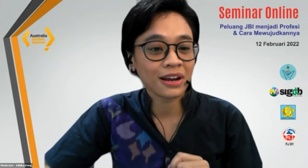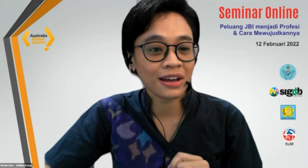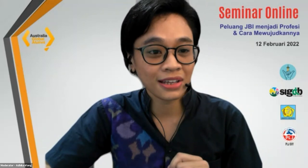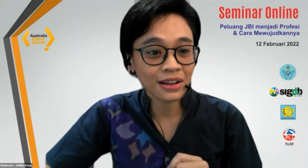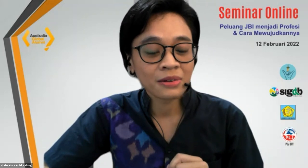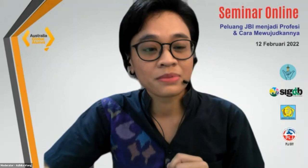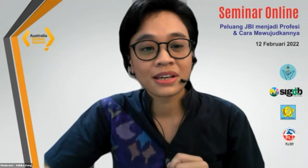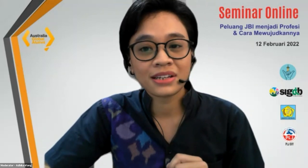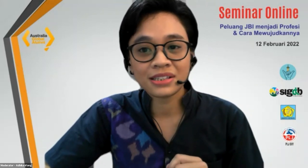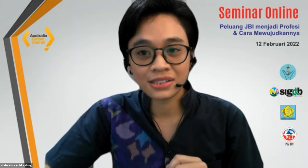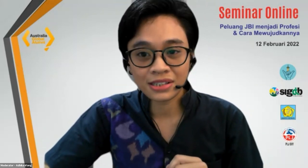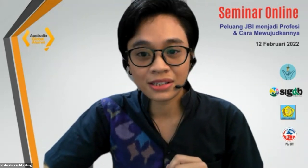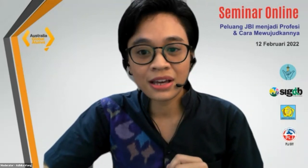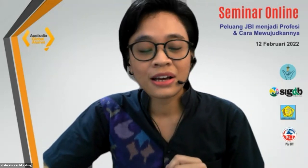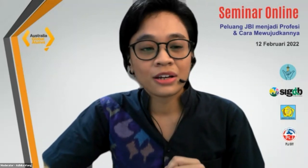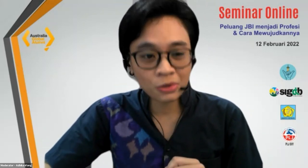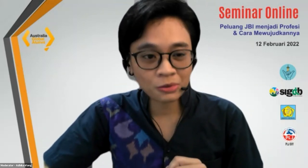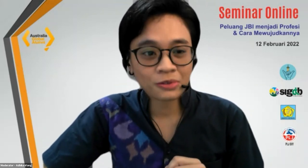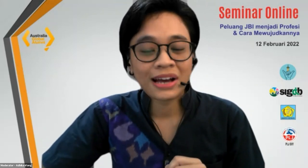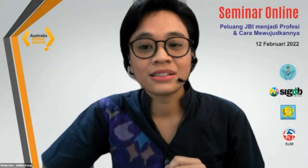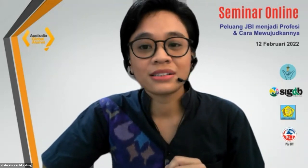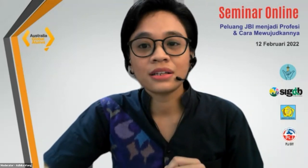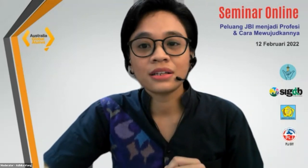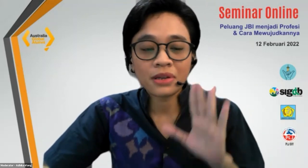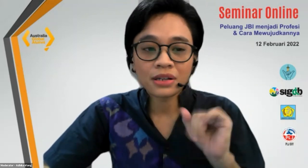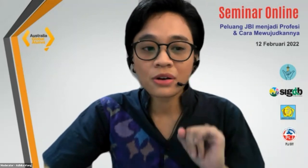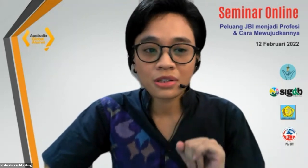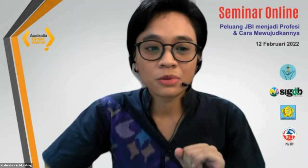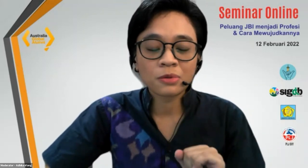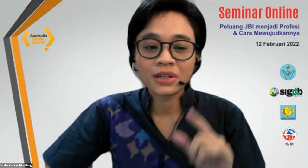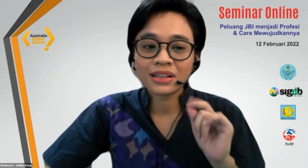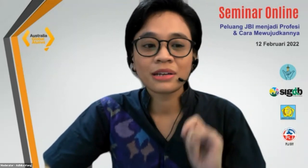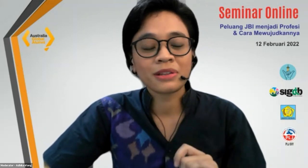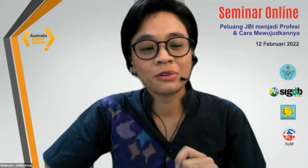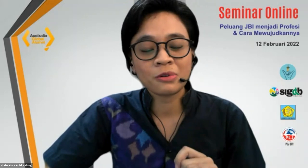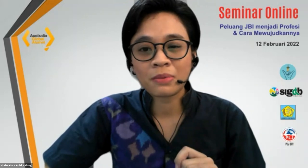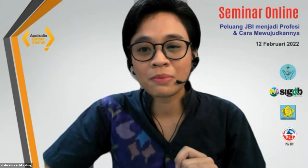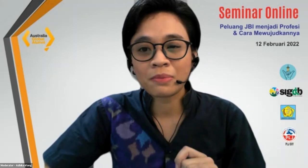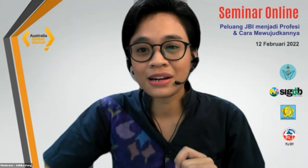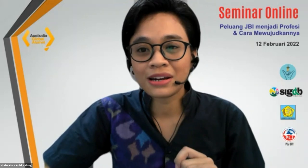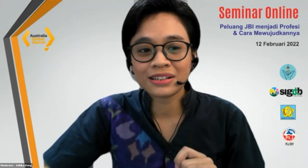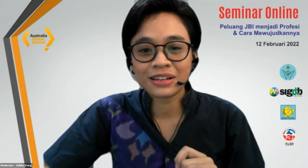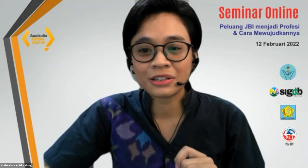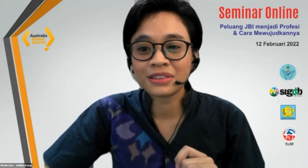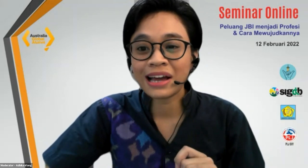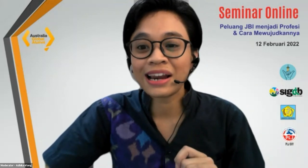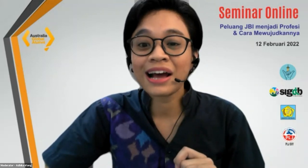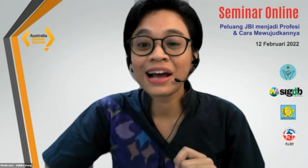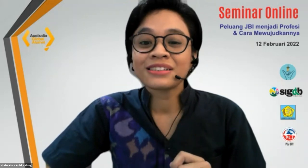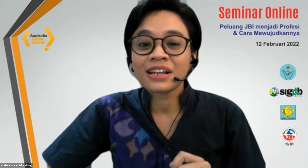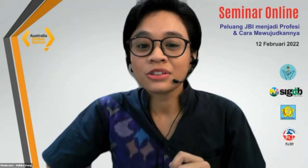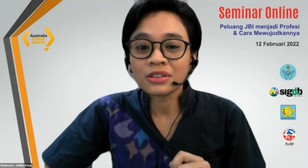daftar hadir bisa diisi dulu ya Jadi tapi enggak usah terburu-buru kita nikmati dulu pemaparan selanjutnya